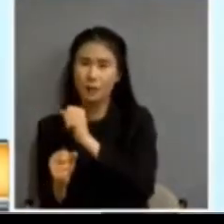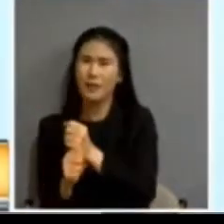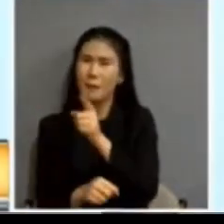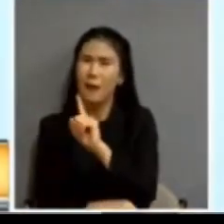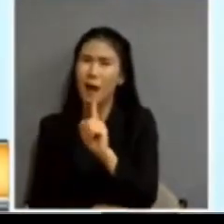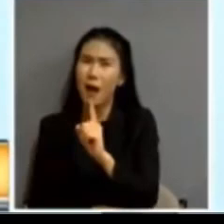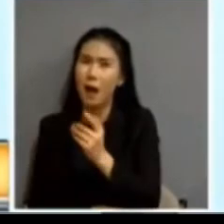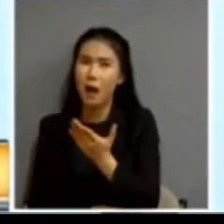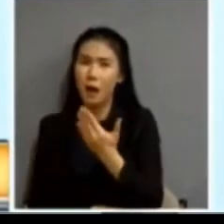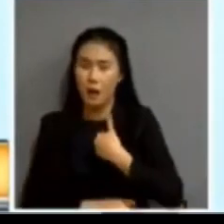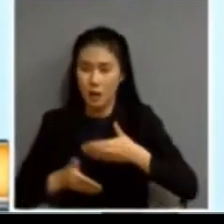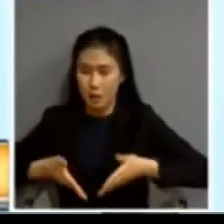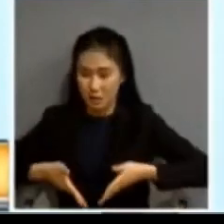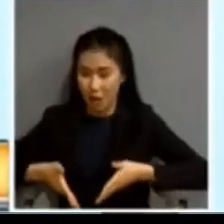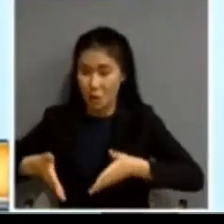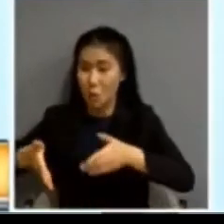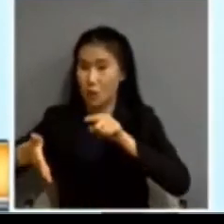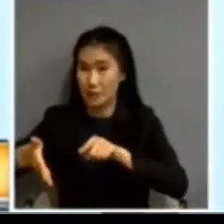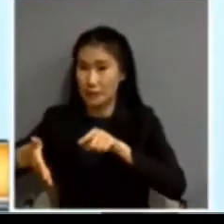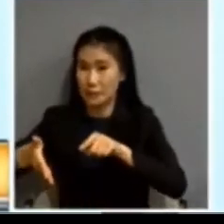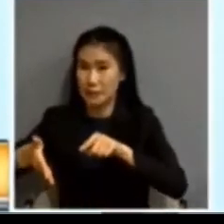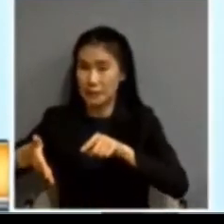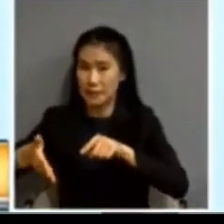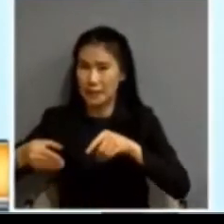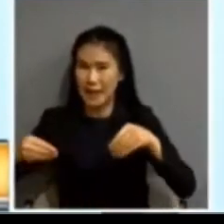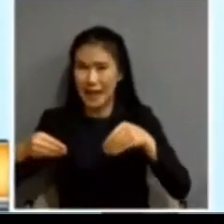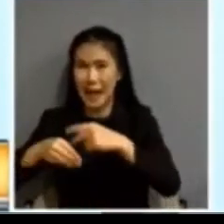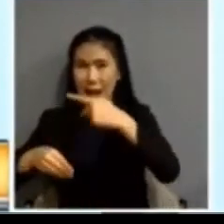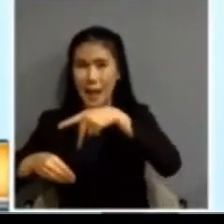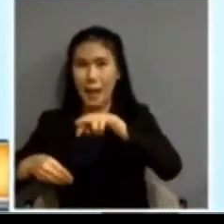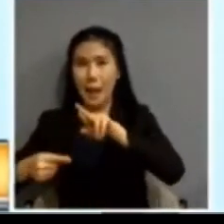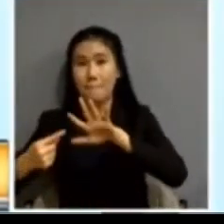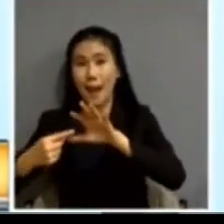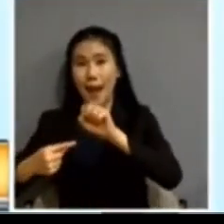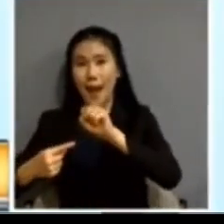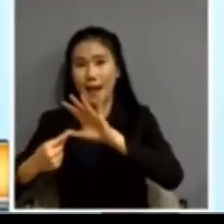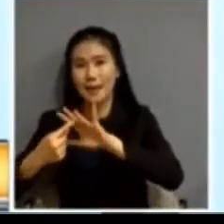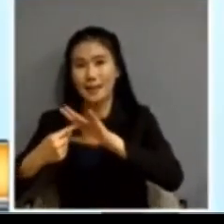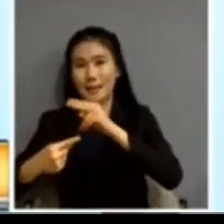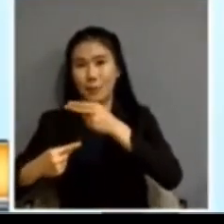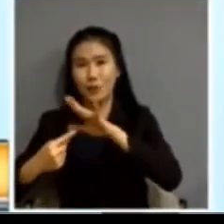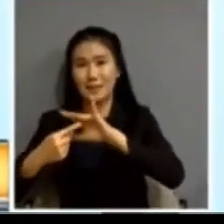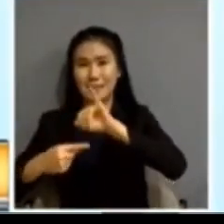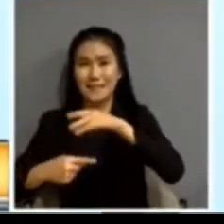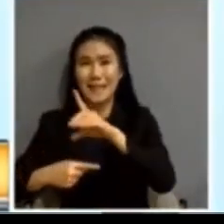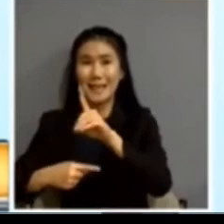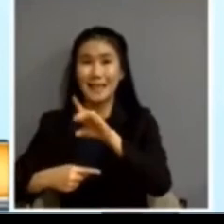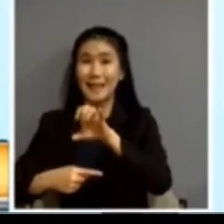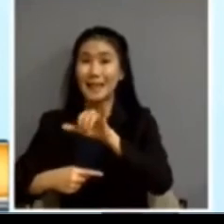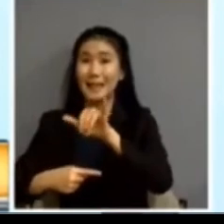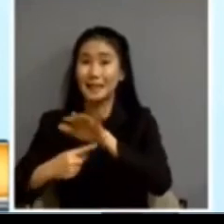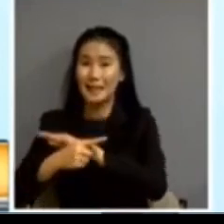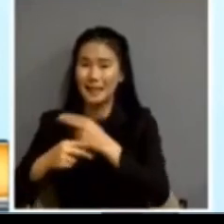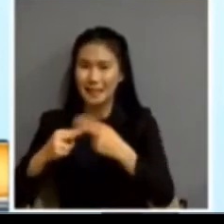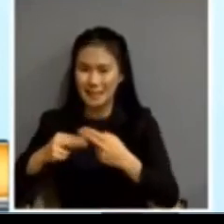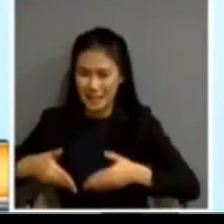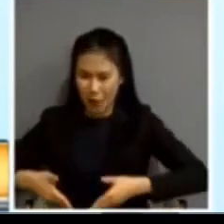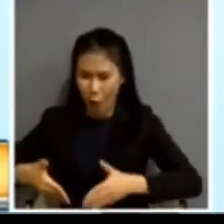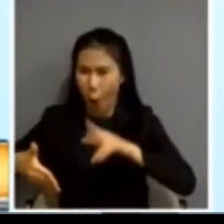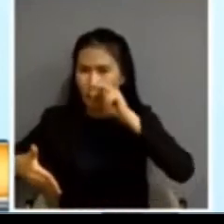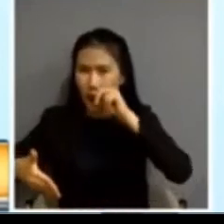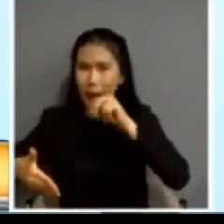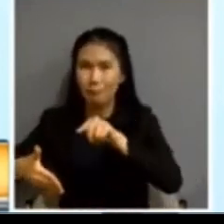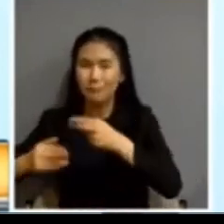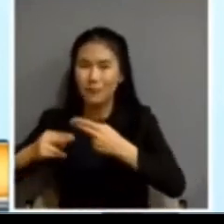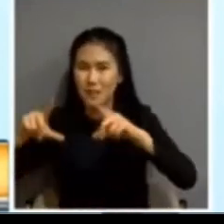ไงถนนสายนี้จะเรียบฝั่งพระสมุทรเจดีย์นั่นคือเรียบคลองสัพสามิตรหรือที่เรียกว่าคลองพิทยาลงกร